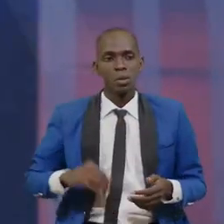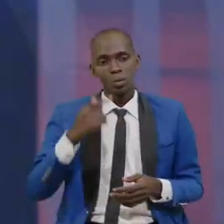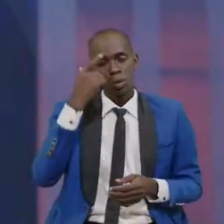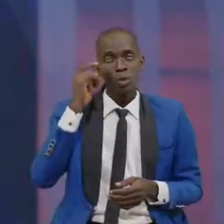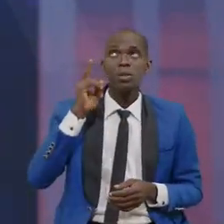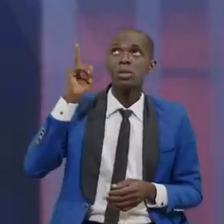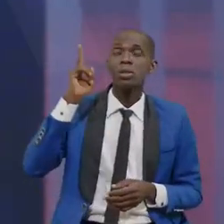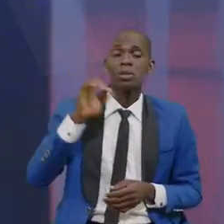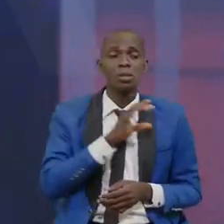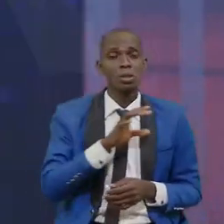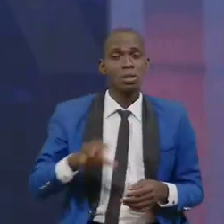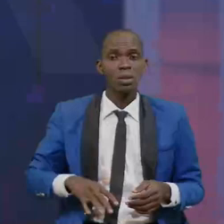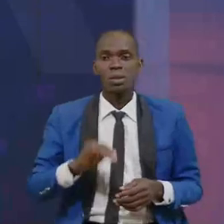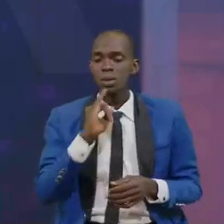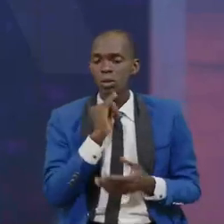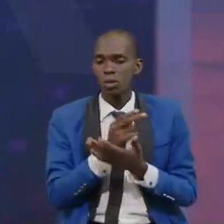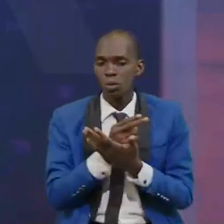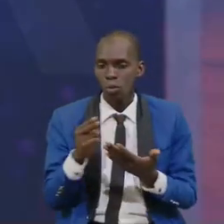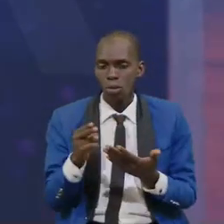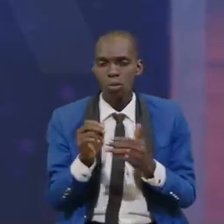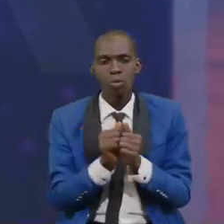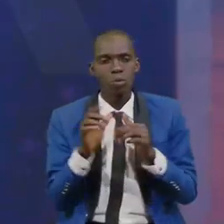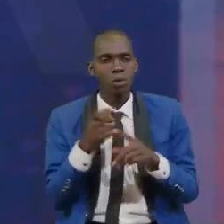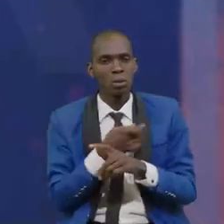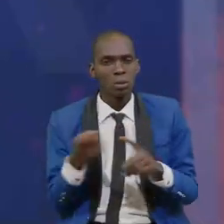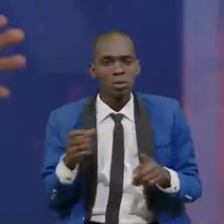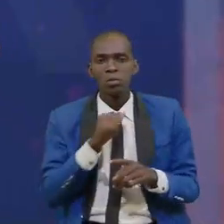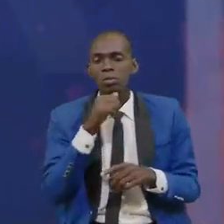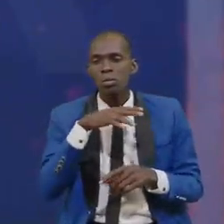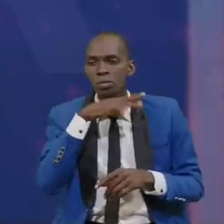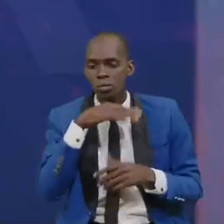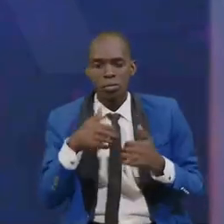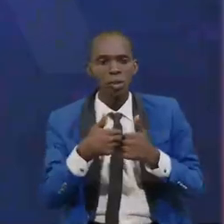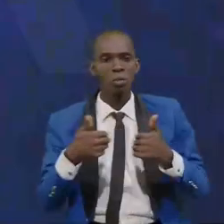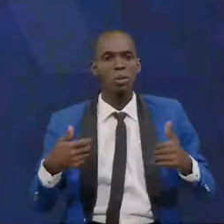est saint. Innocent, sans tache, séparé des pécheurs,